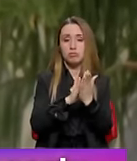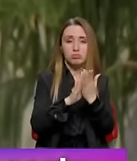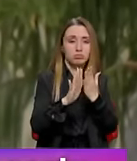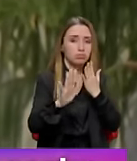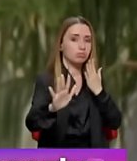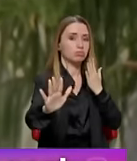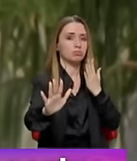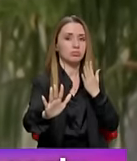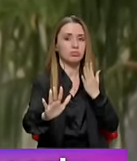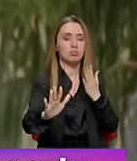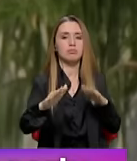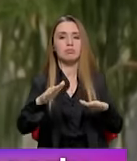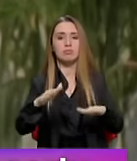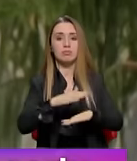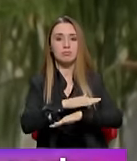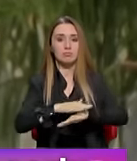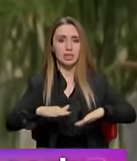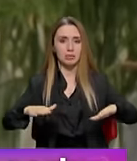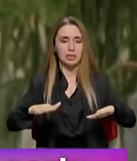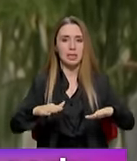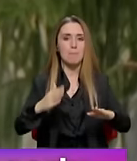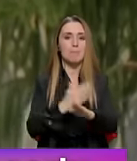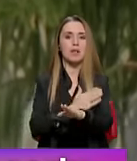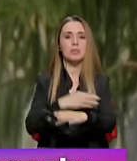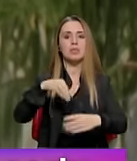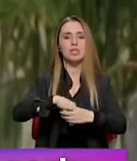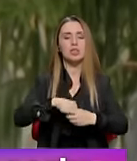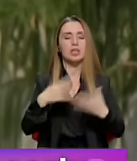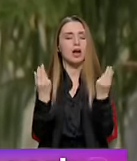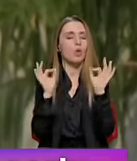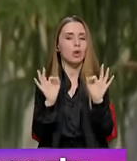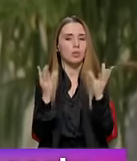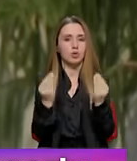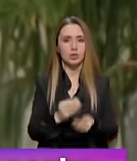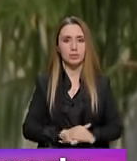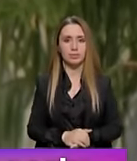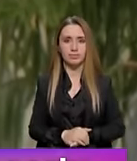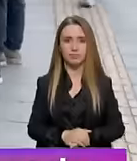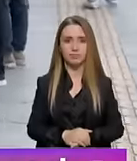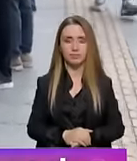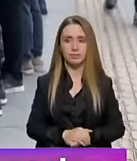kuyrukların erimesi Elbette memleketimiz için çok daha önemli